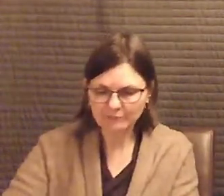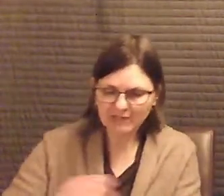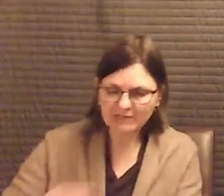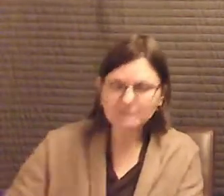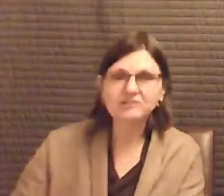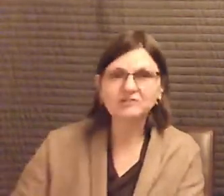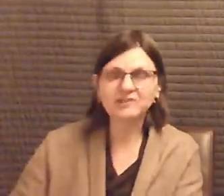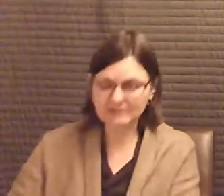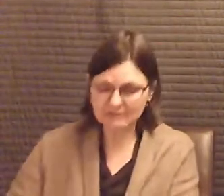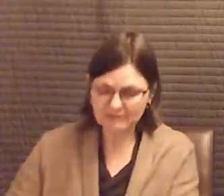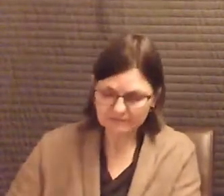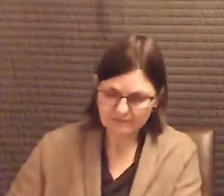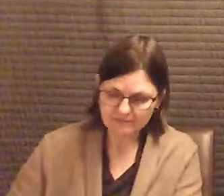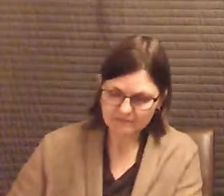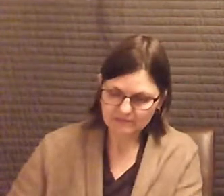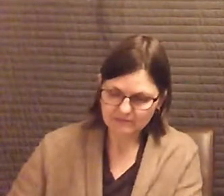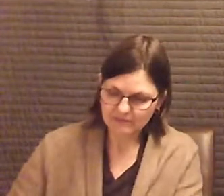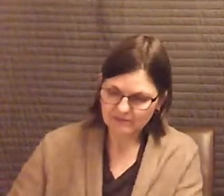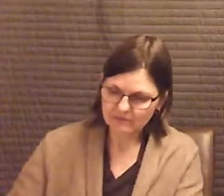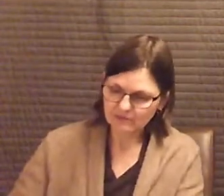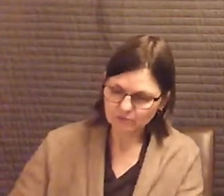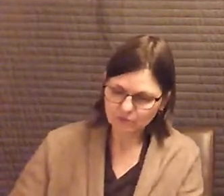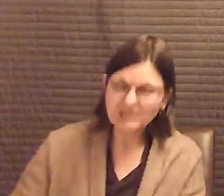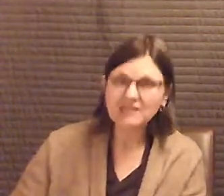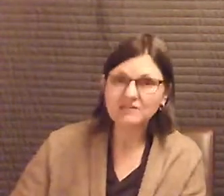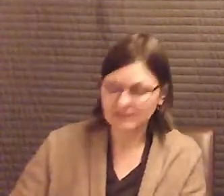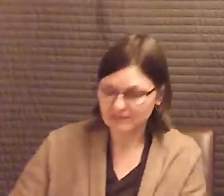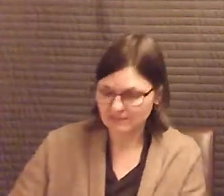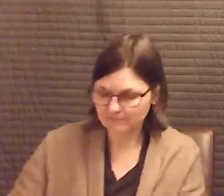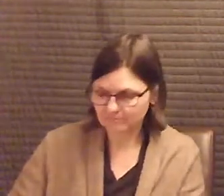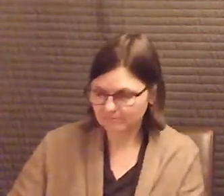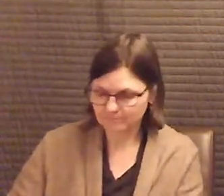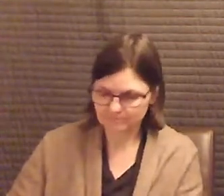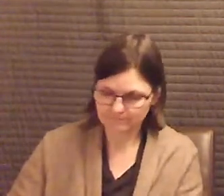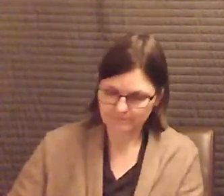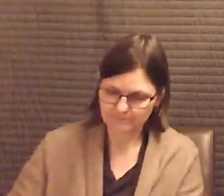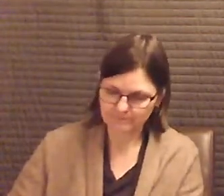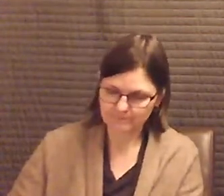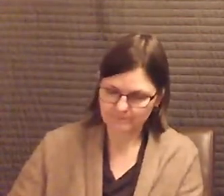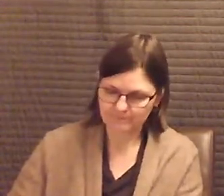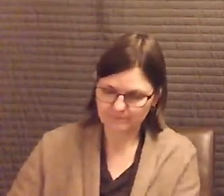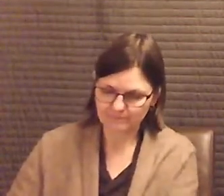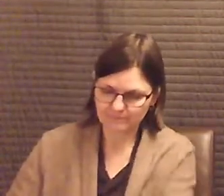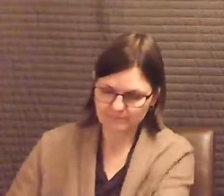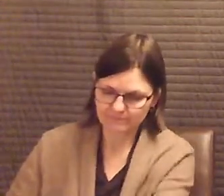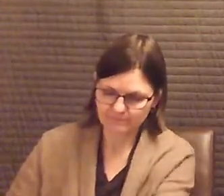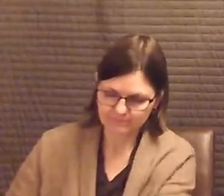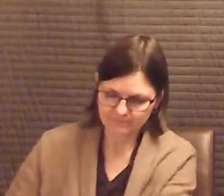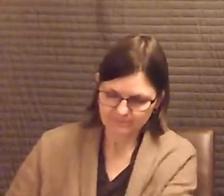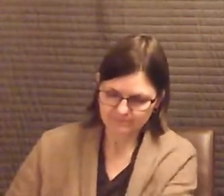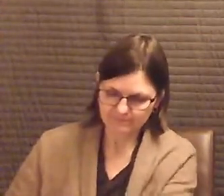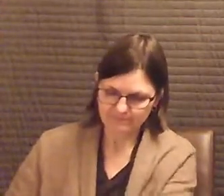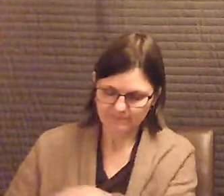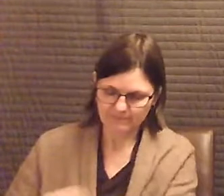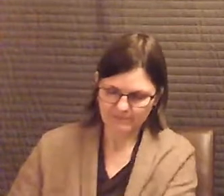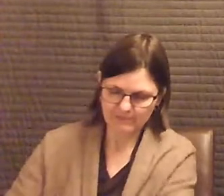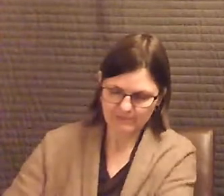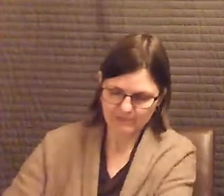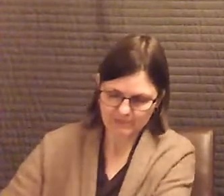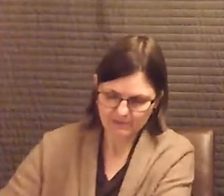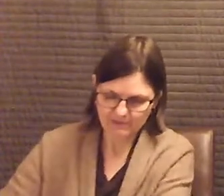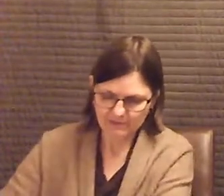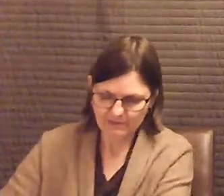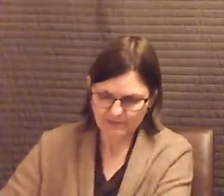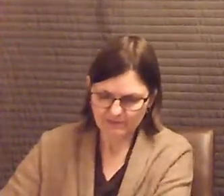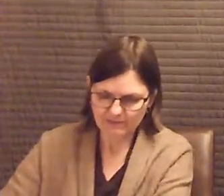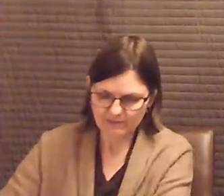kijkt meteen in vis 20 de aan de twenty drie tot 23 mp3 and risk een mens je